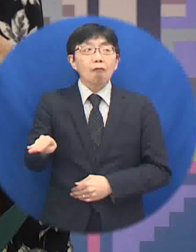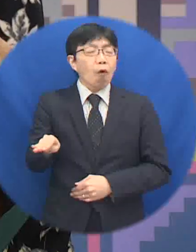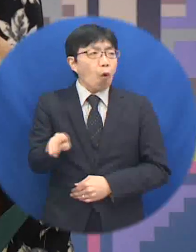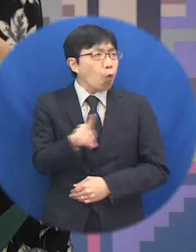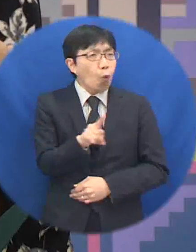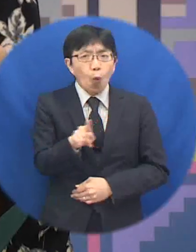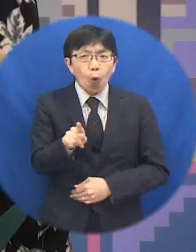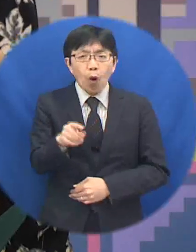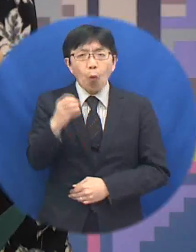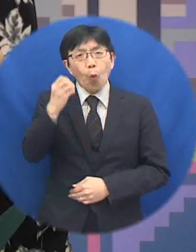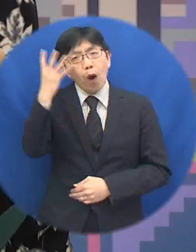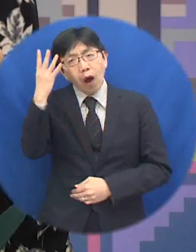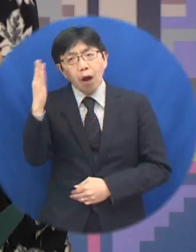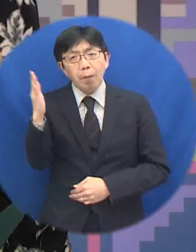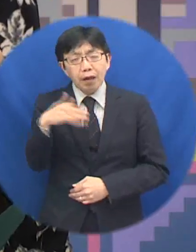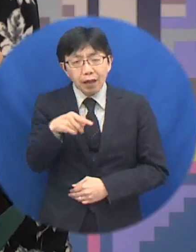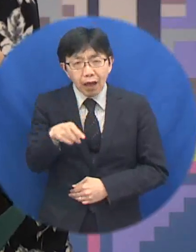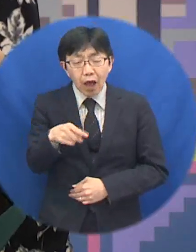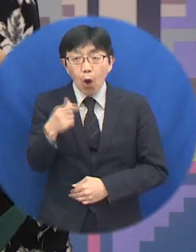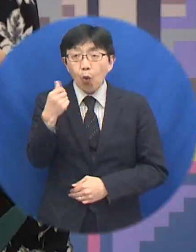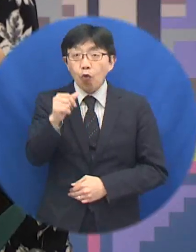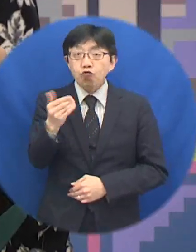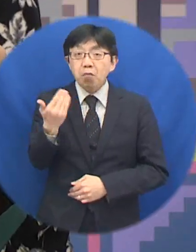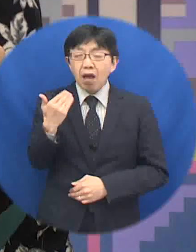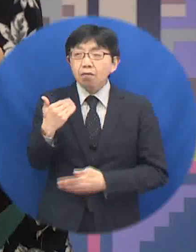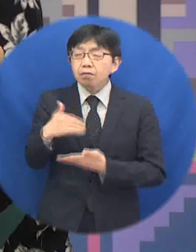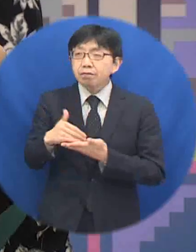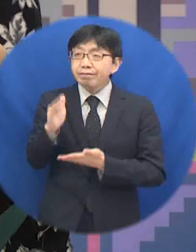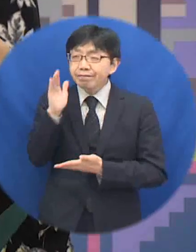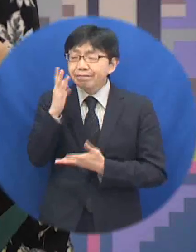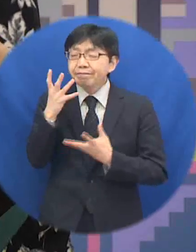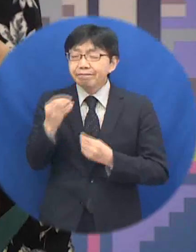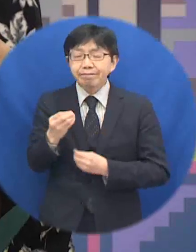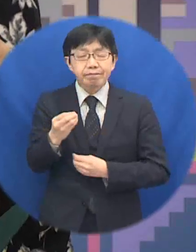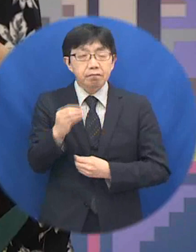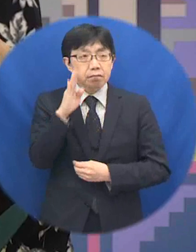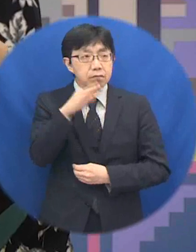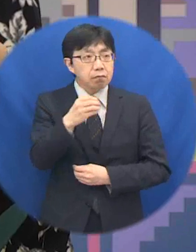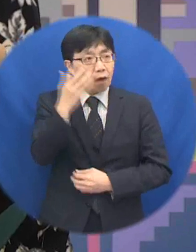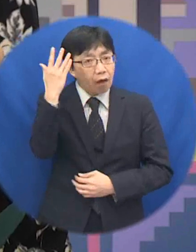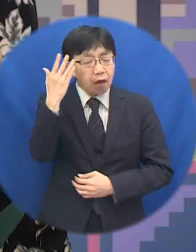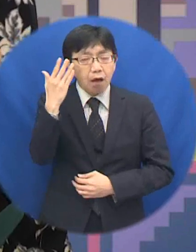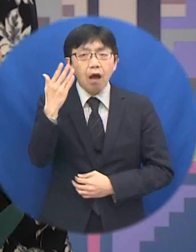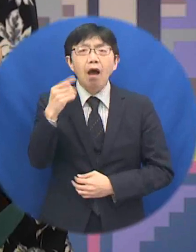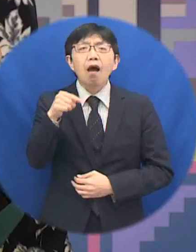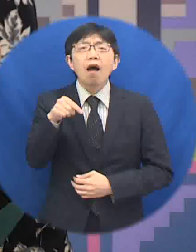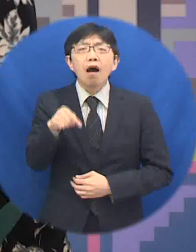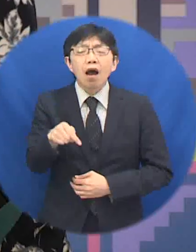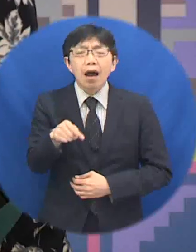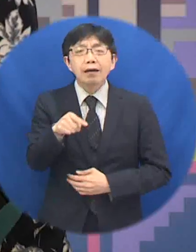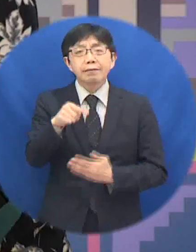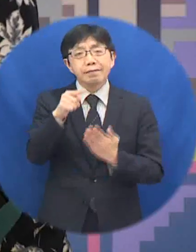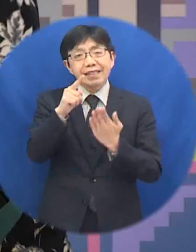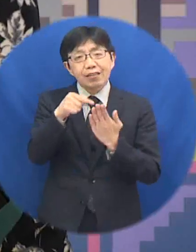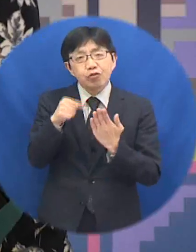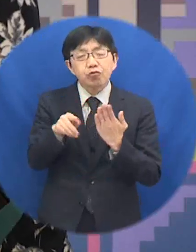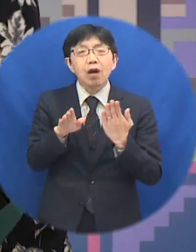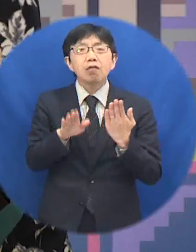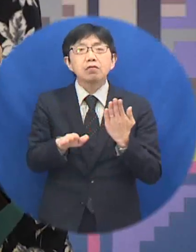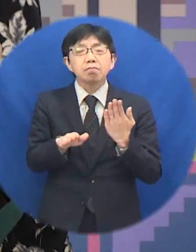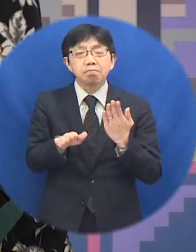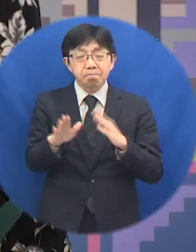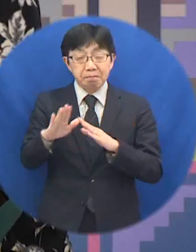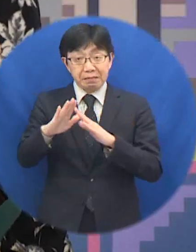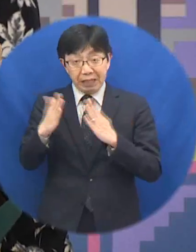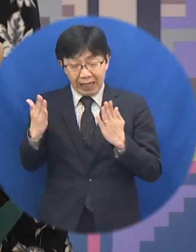い、 5分前に聞いた話が思い出せないなど、物忘れに関するチェックリストが10問あります。 はい、 それぞれ全くない